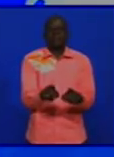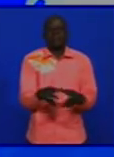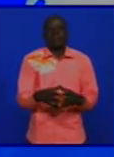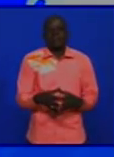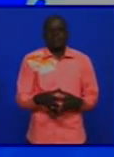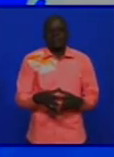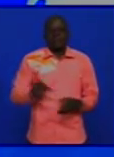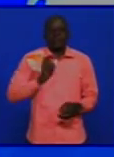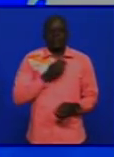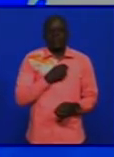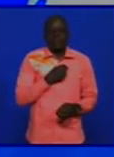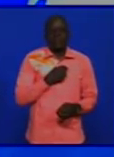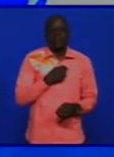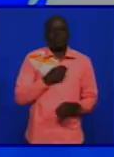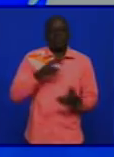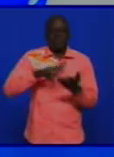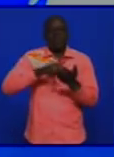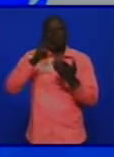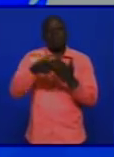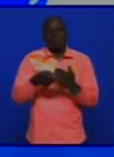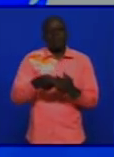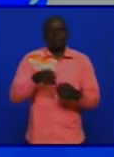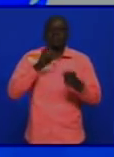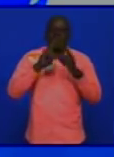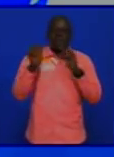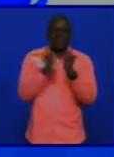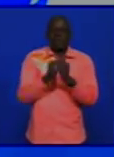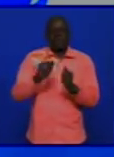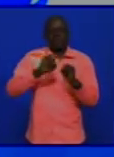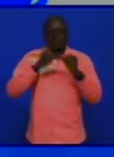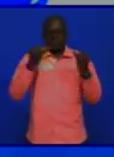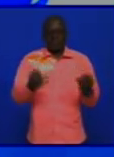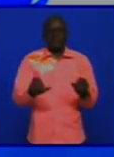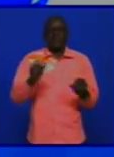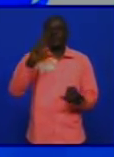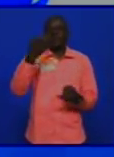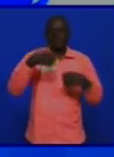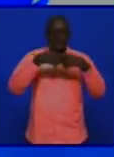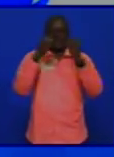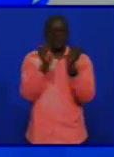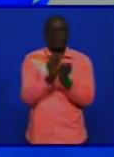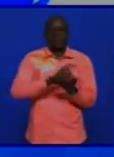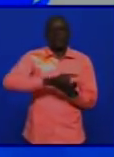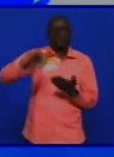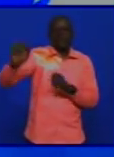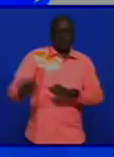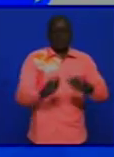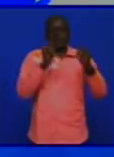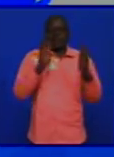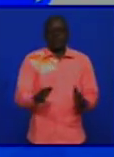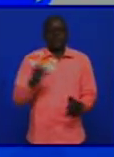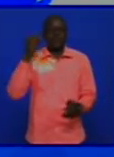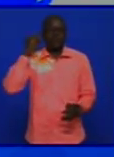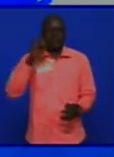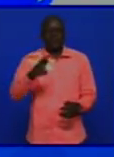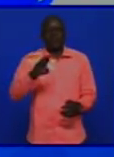Nous en venons à la page entretien de notre journal. La troisième édition de la Semaine des activités minières d'Afrique de l'Ouest se tient